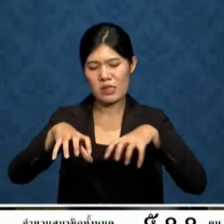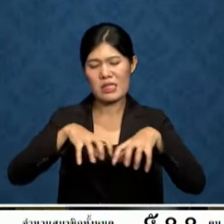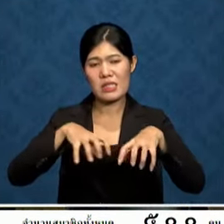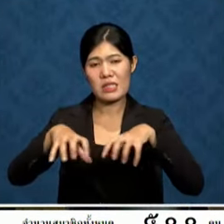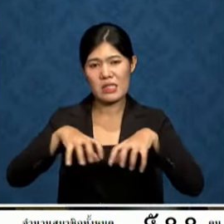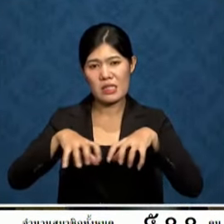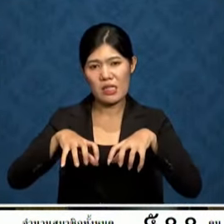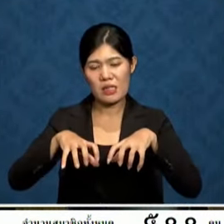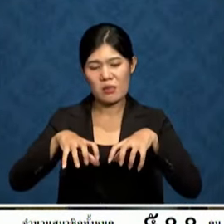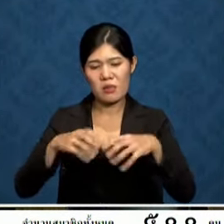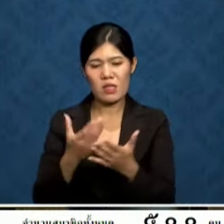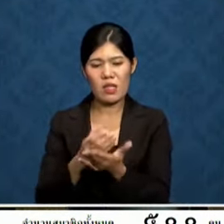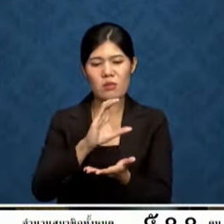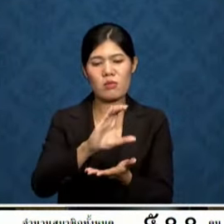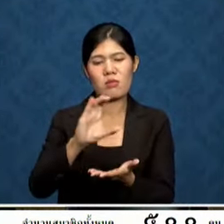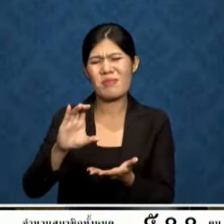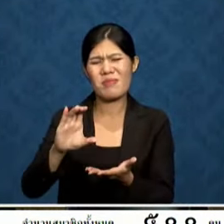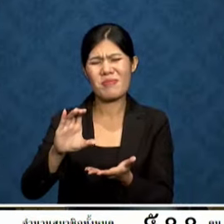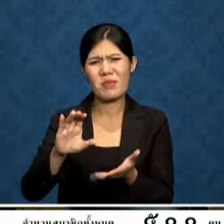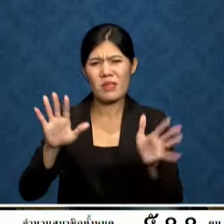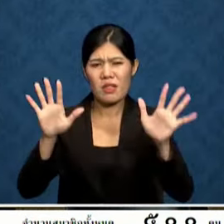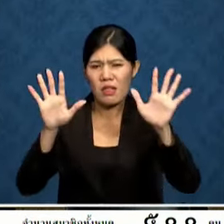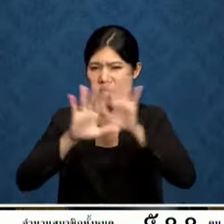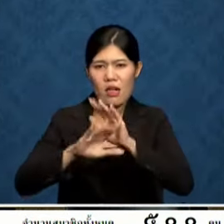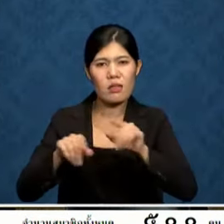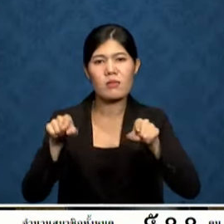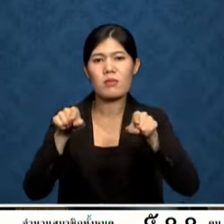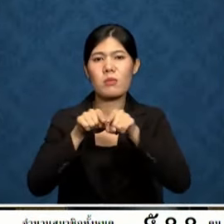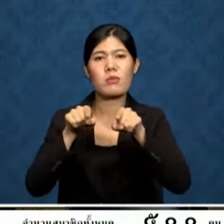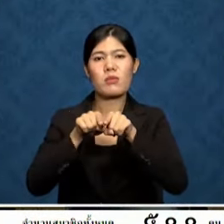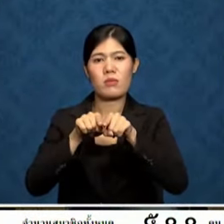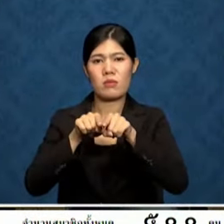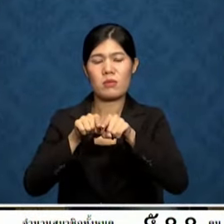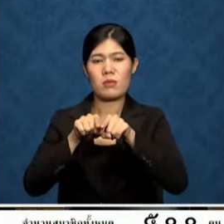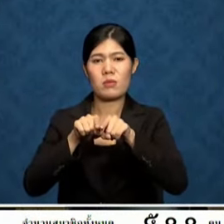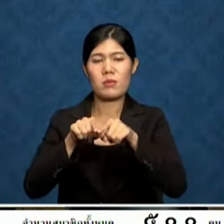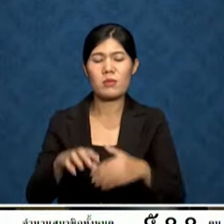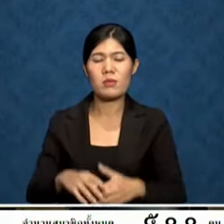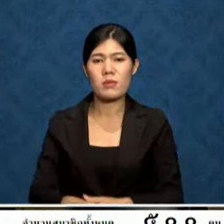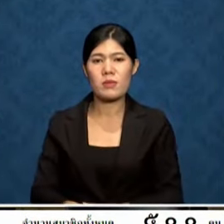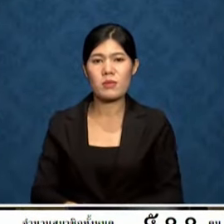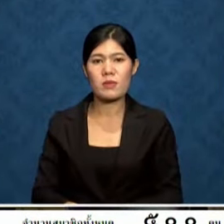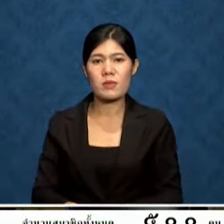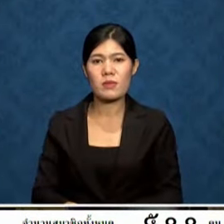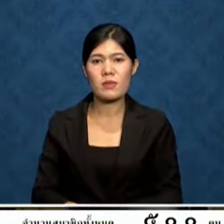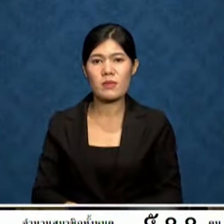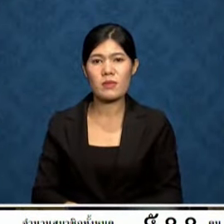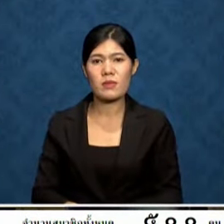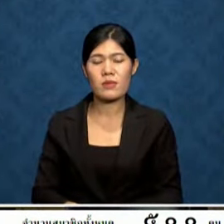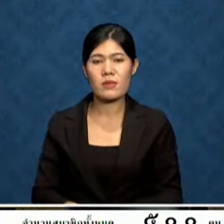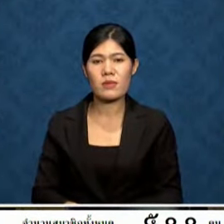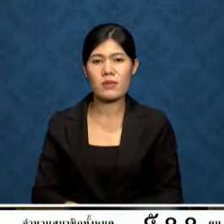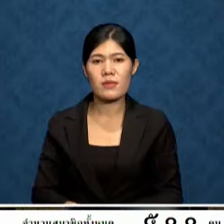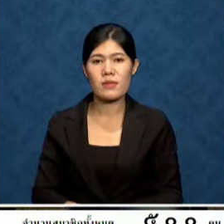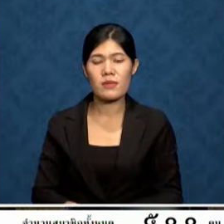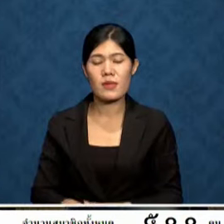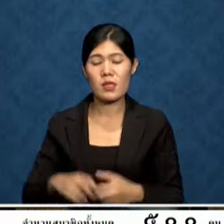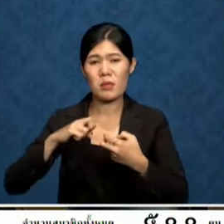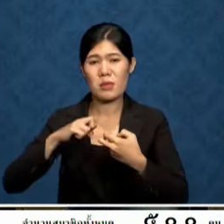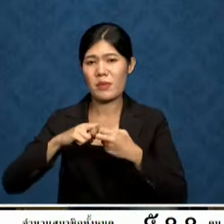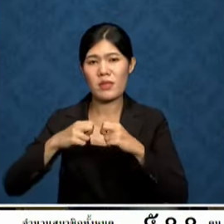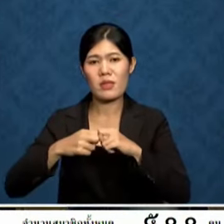แทบจะเหมือนเดิมเลยครับแทบจะเหมือนเดิมมีปัญหา